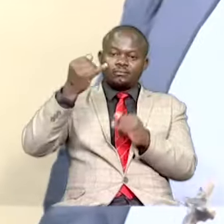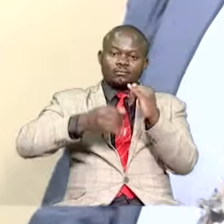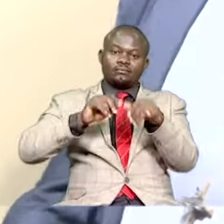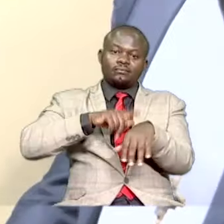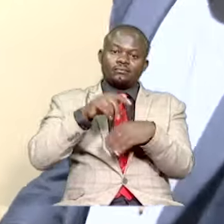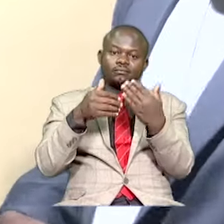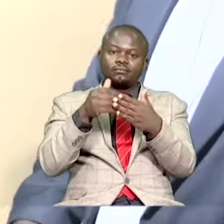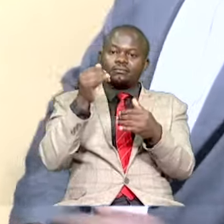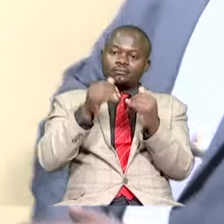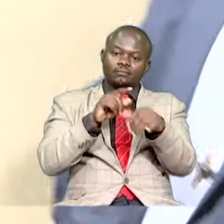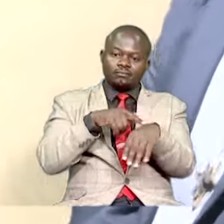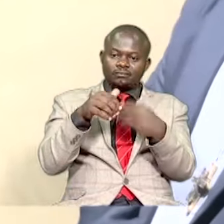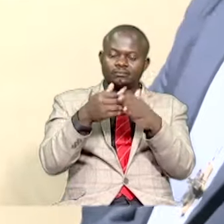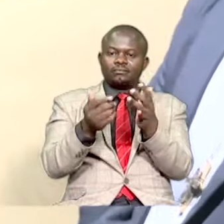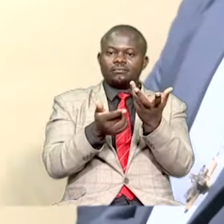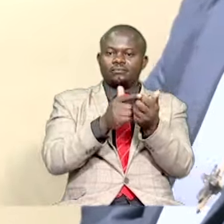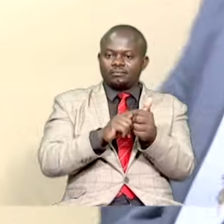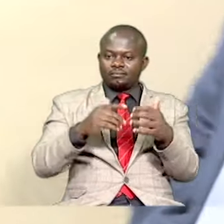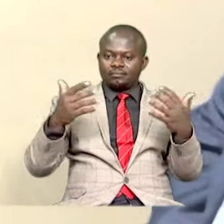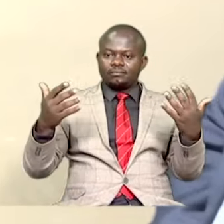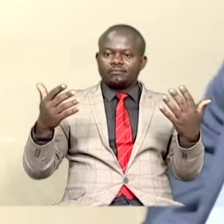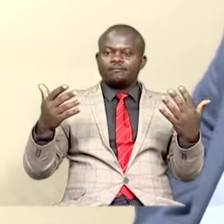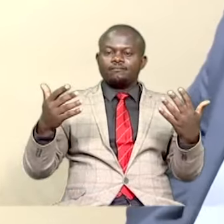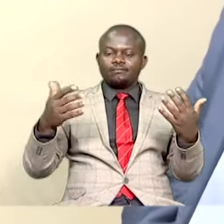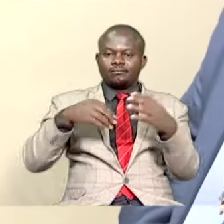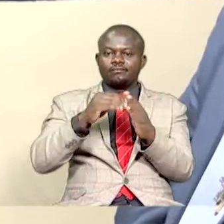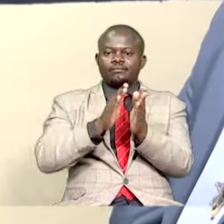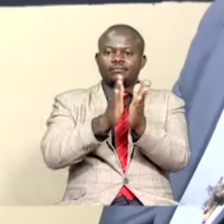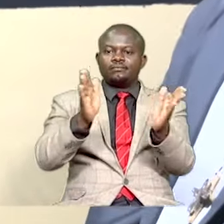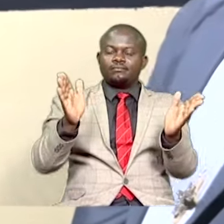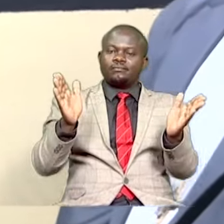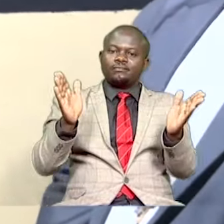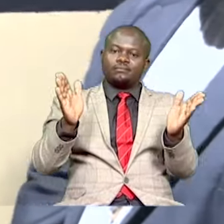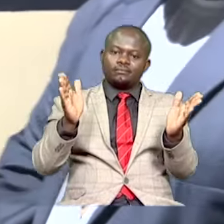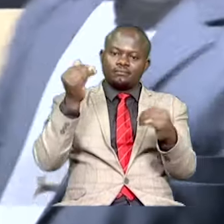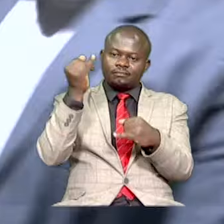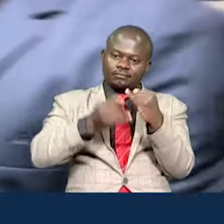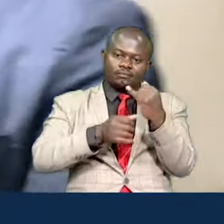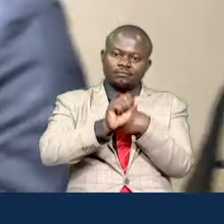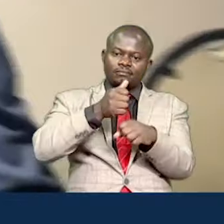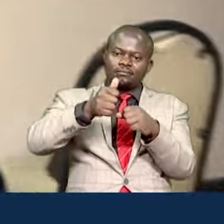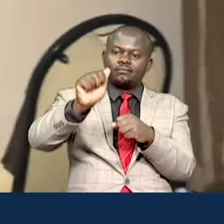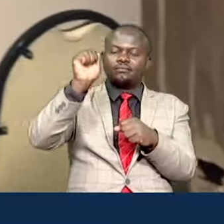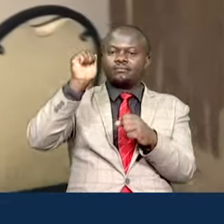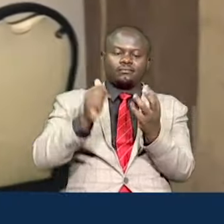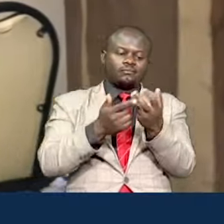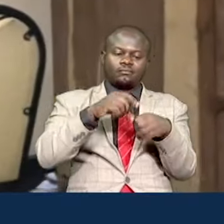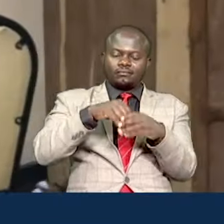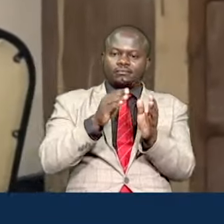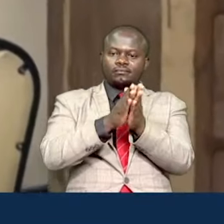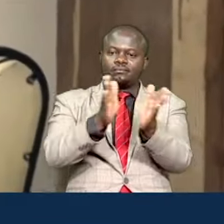sangahe, mwasoje ryari kubarura amajwi muri rusange, isaha mwasoreje igikorwa cyanyu? Kohora amajwi muri